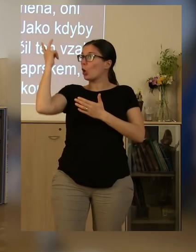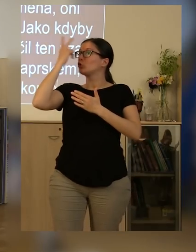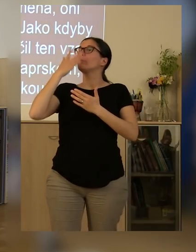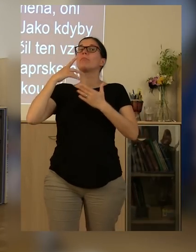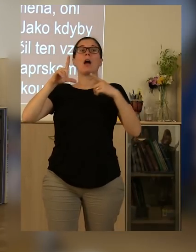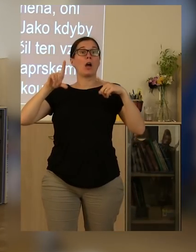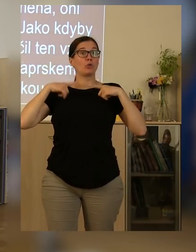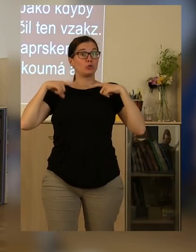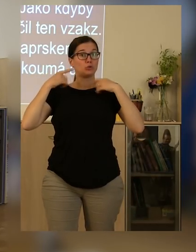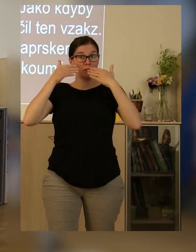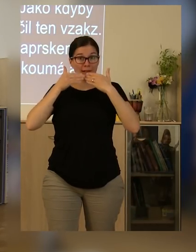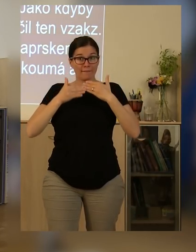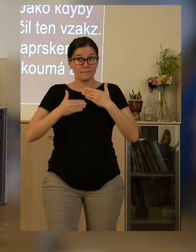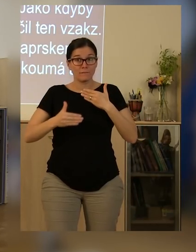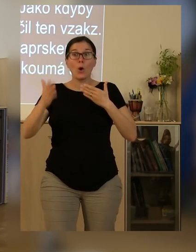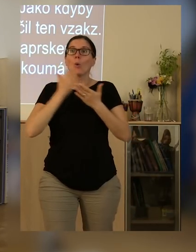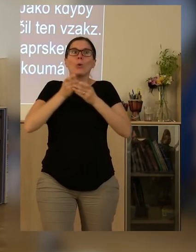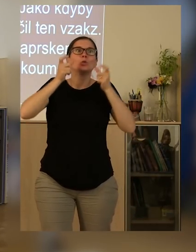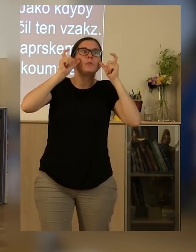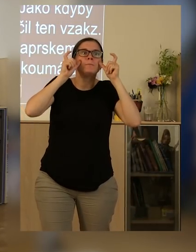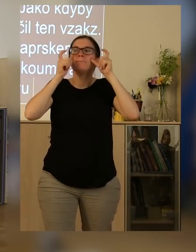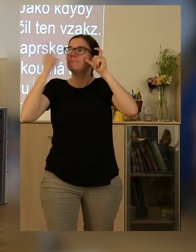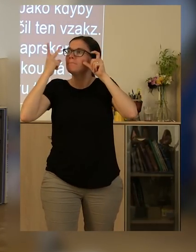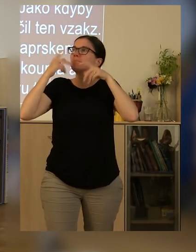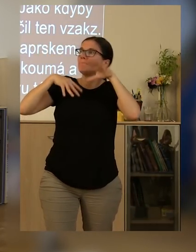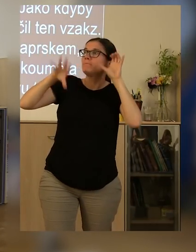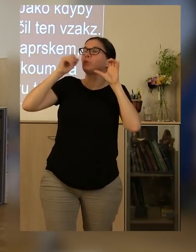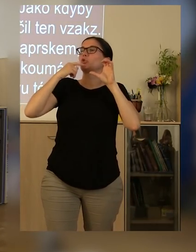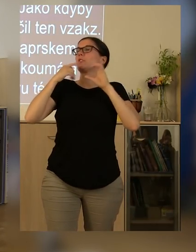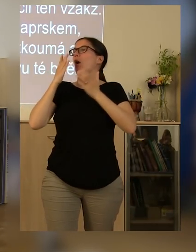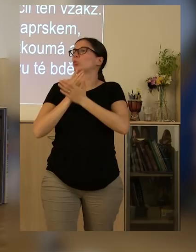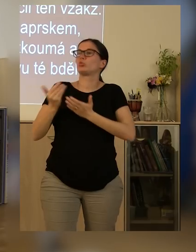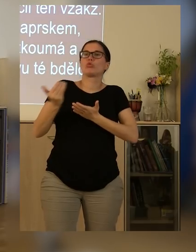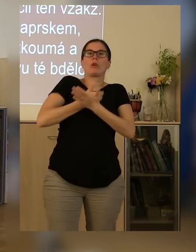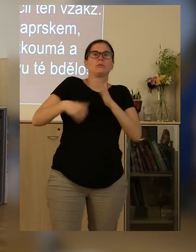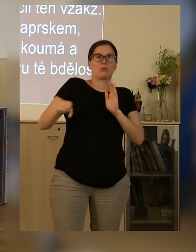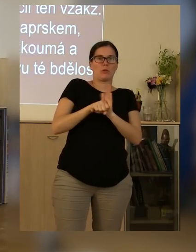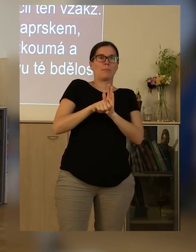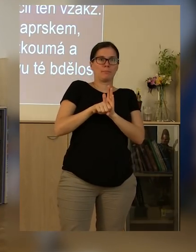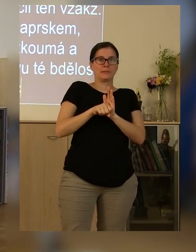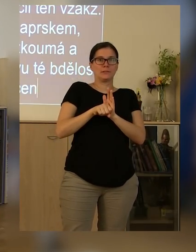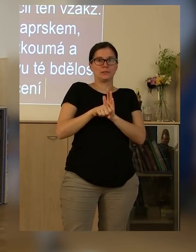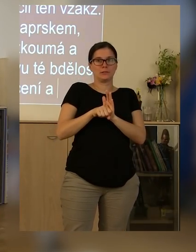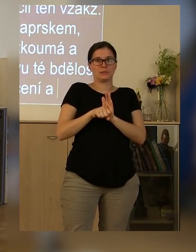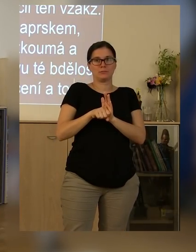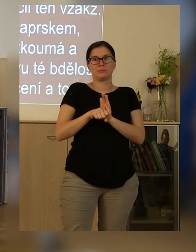vlastně v tom stavu té bdělosti. A tomu oni říkají doručení. A to je teprve vlastně stav